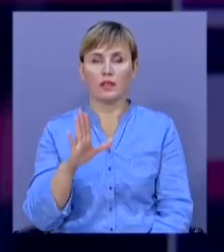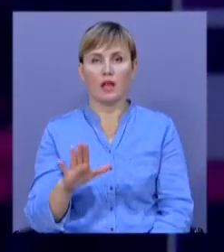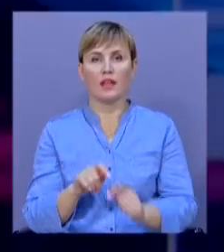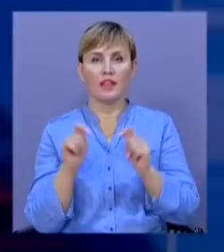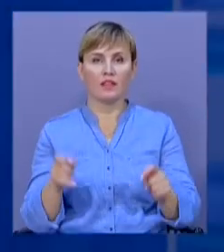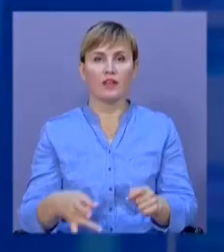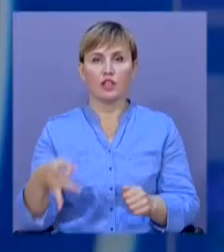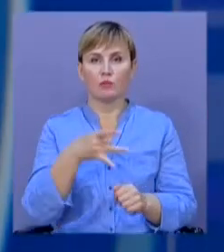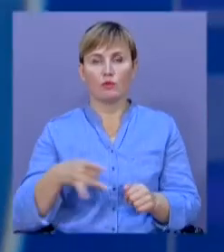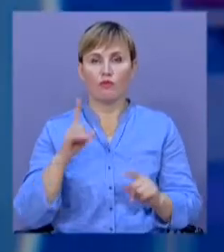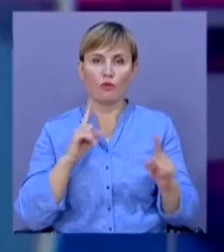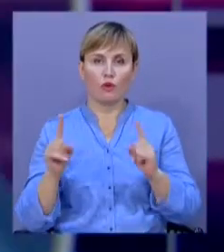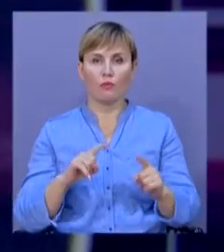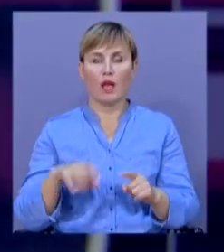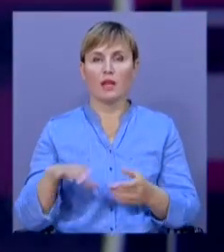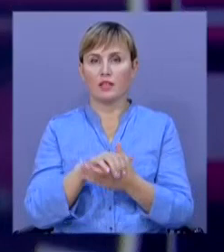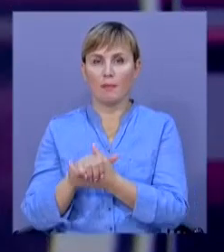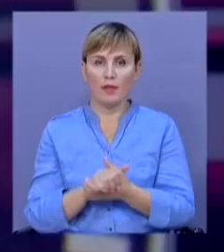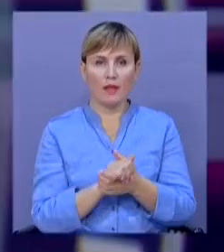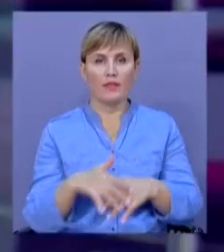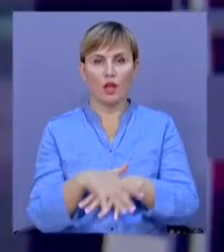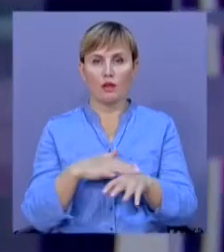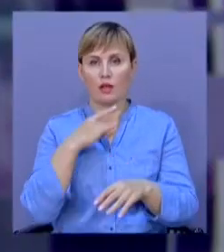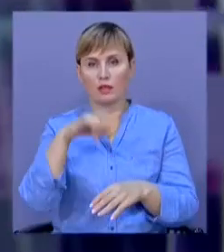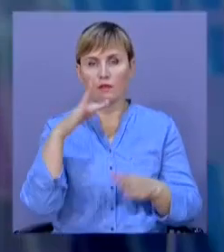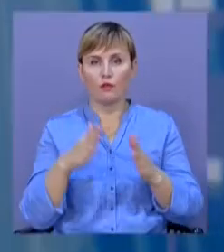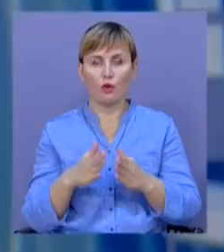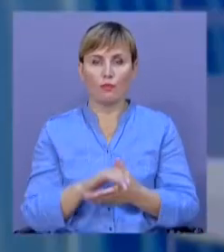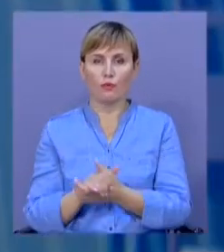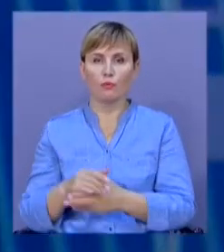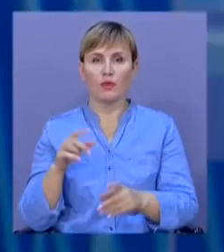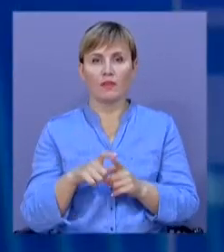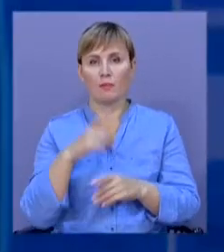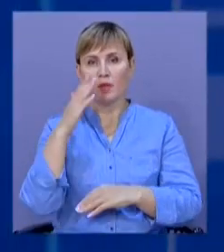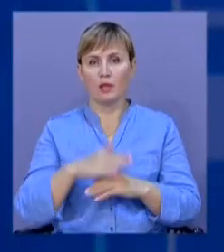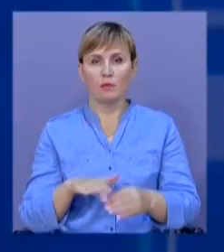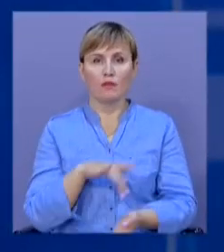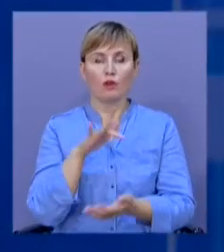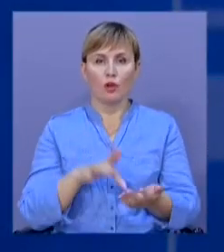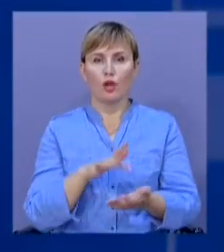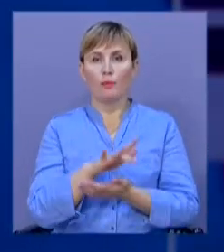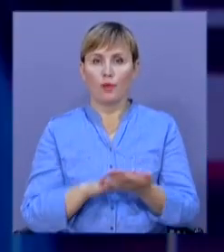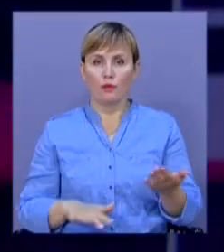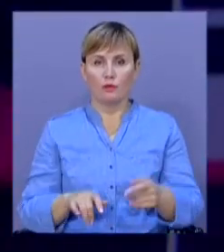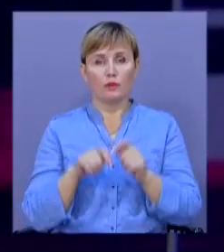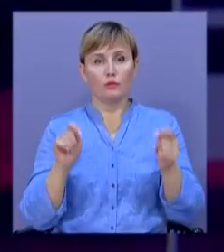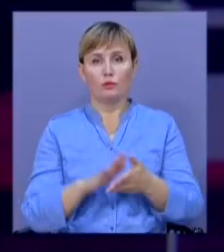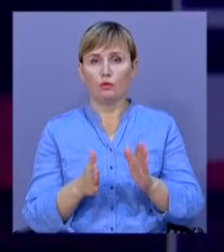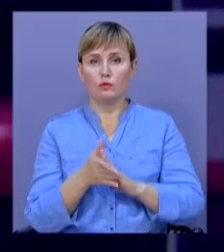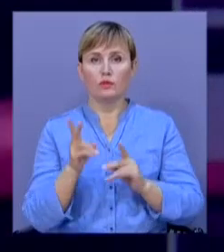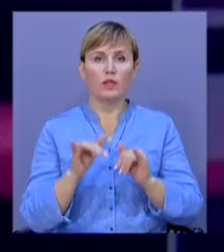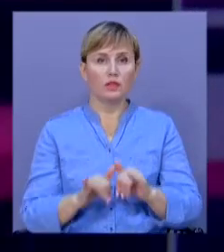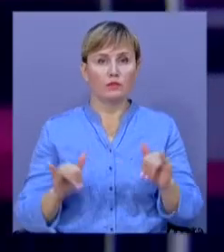открывая Республиканский форум Ассамблеи народа Казахстана в Доме дружбы. По словам Акима, в городе продолжат создавать условия для